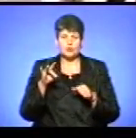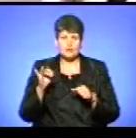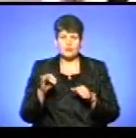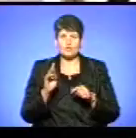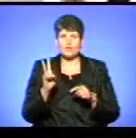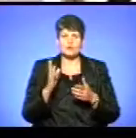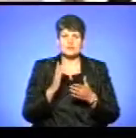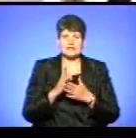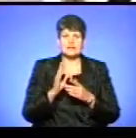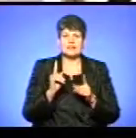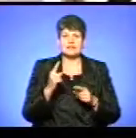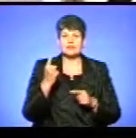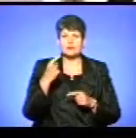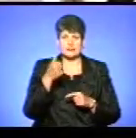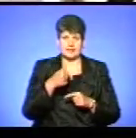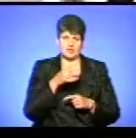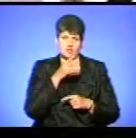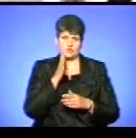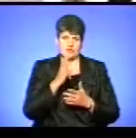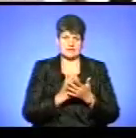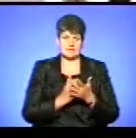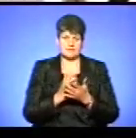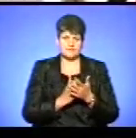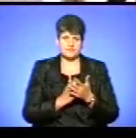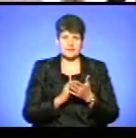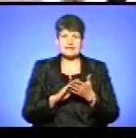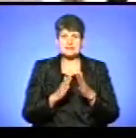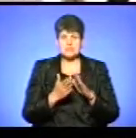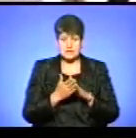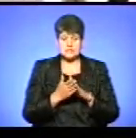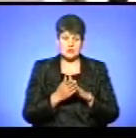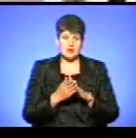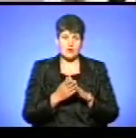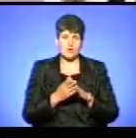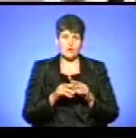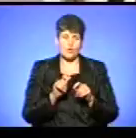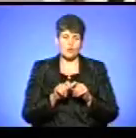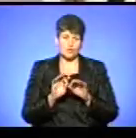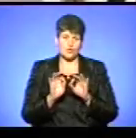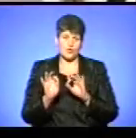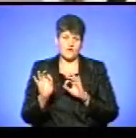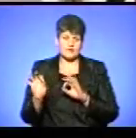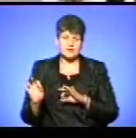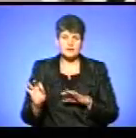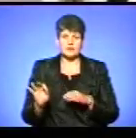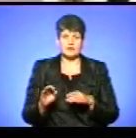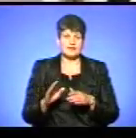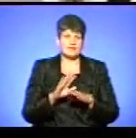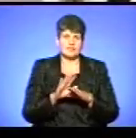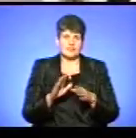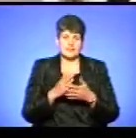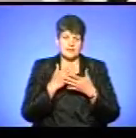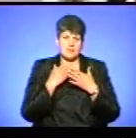навіть на рік часу. Ситуація контрольована, ситуація абсолютно не полягає